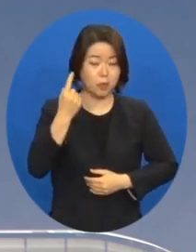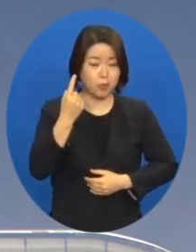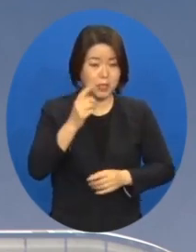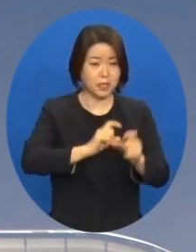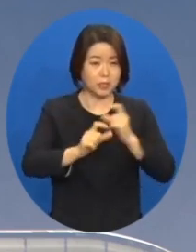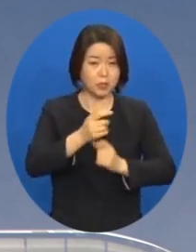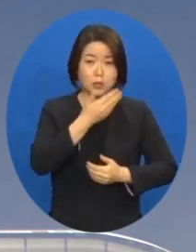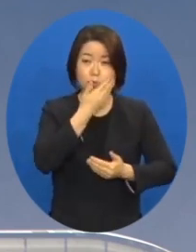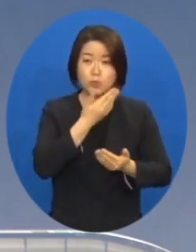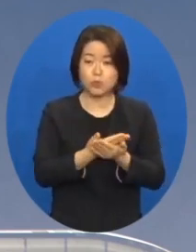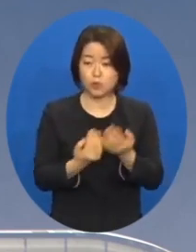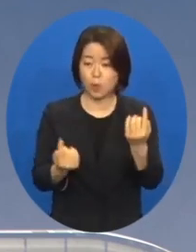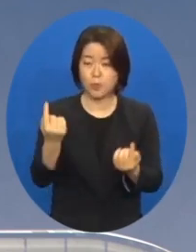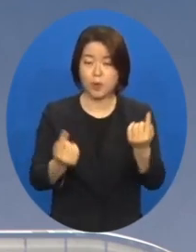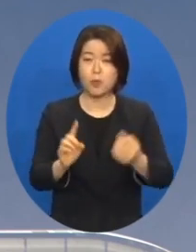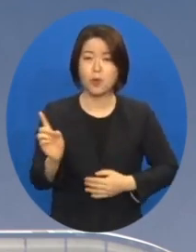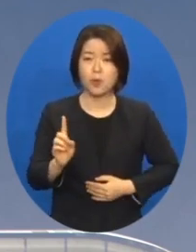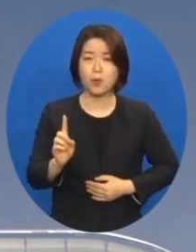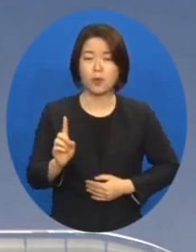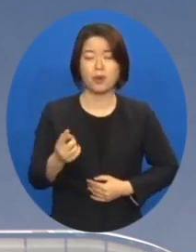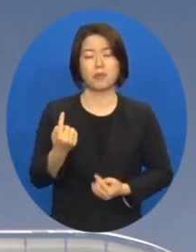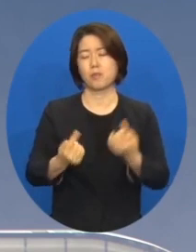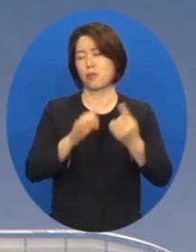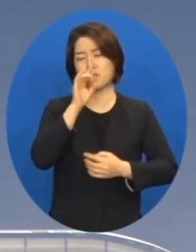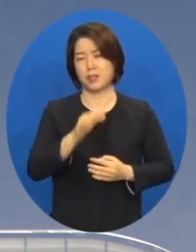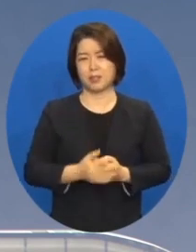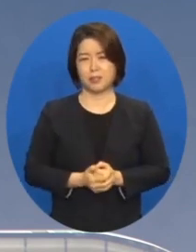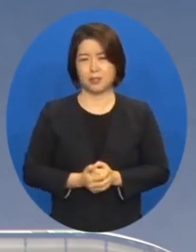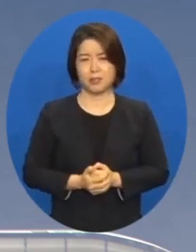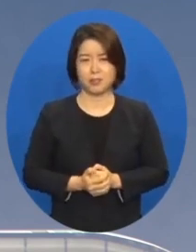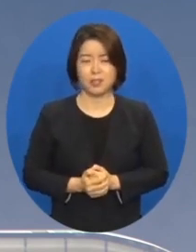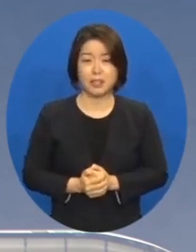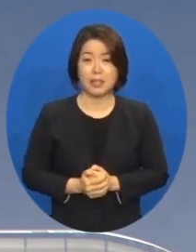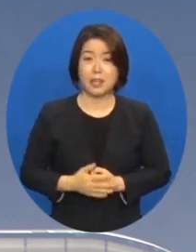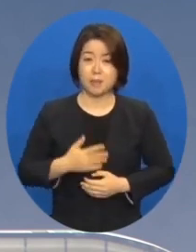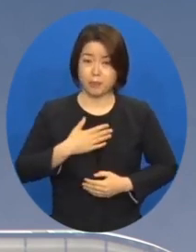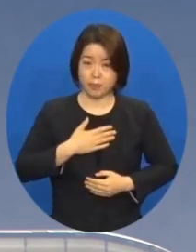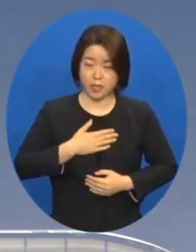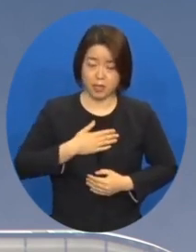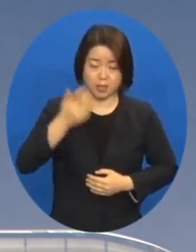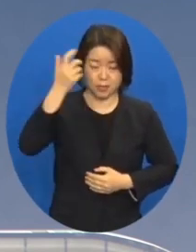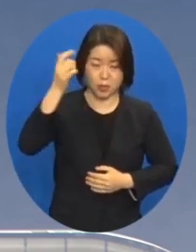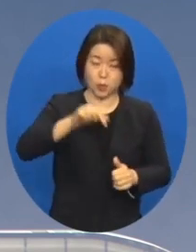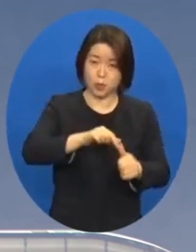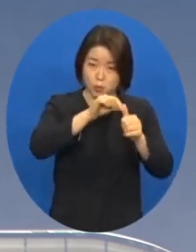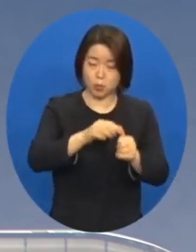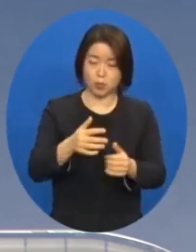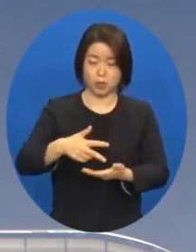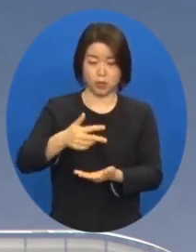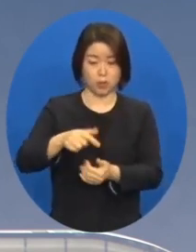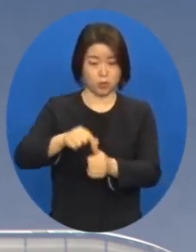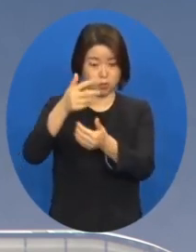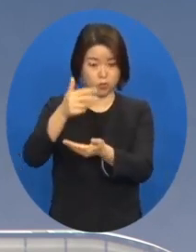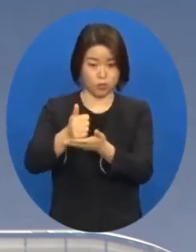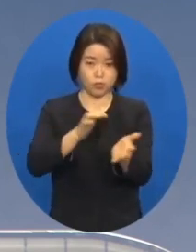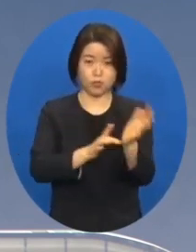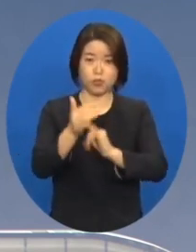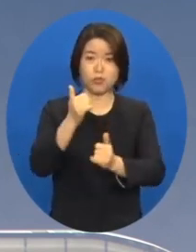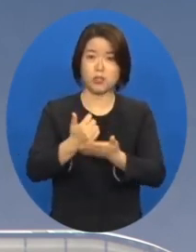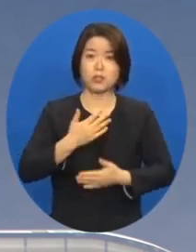되는 것입니다. 그러므로 사도 바울이 내가 복음을 알게 되고 그리고 구주이신 예수님을 내가 알게 되었는데